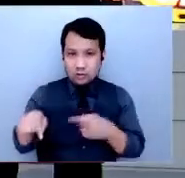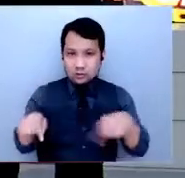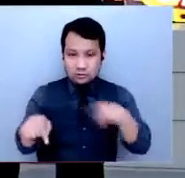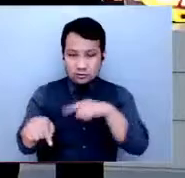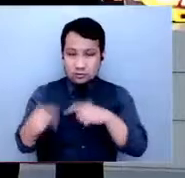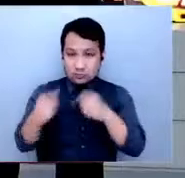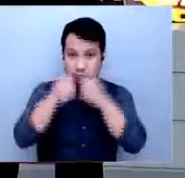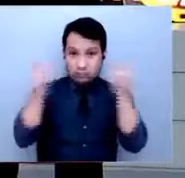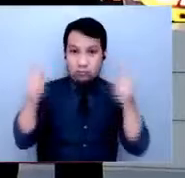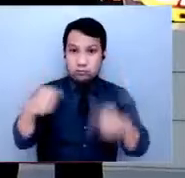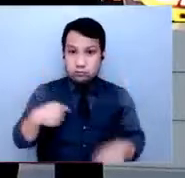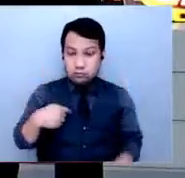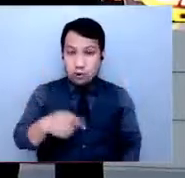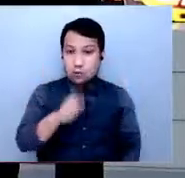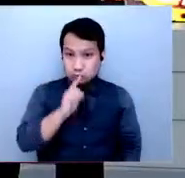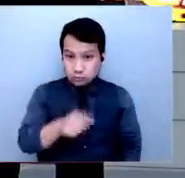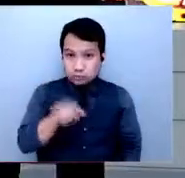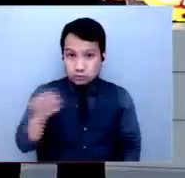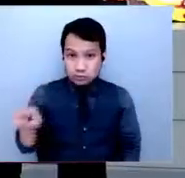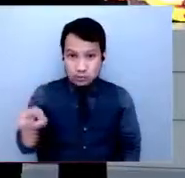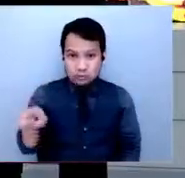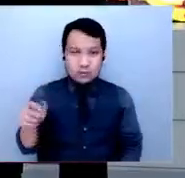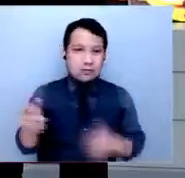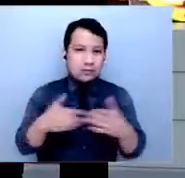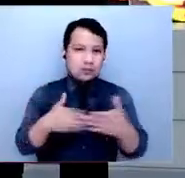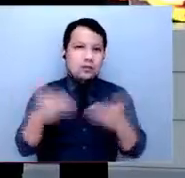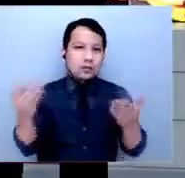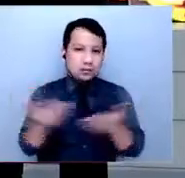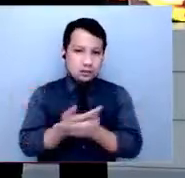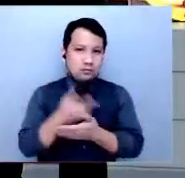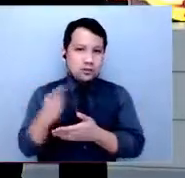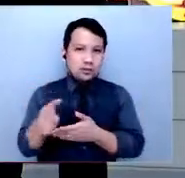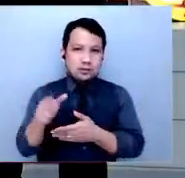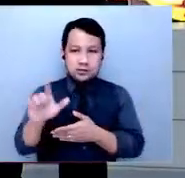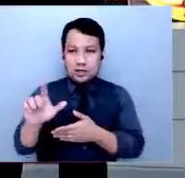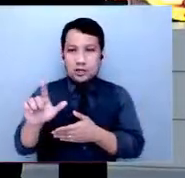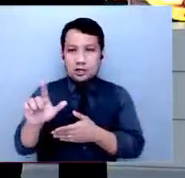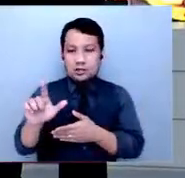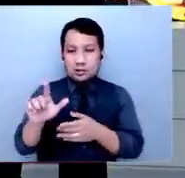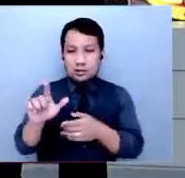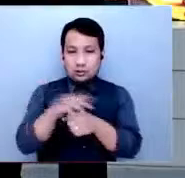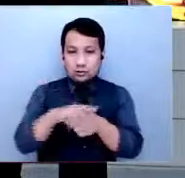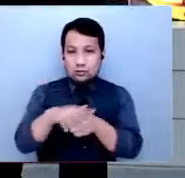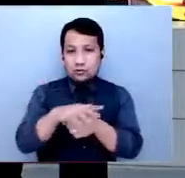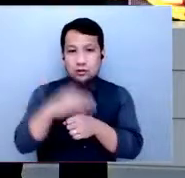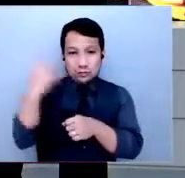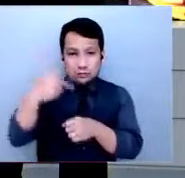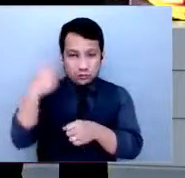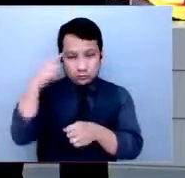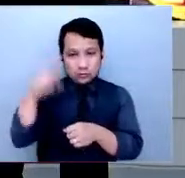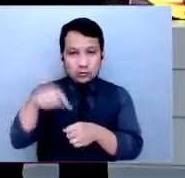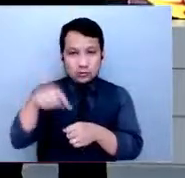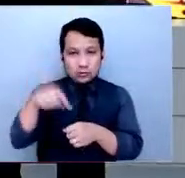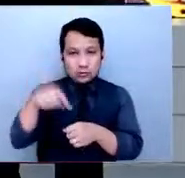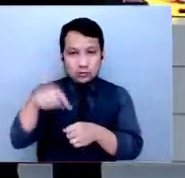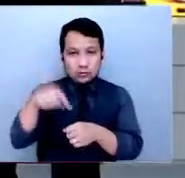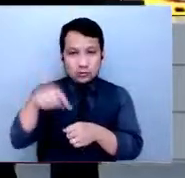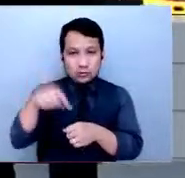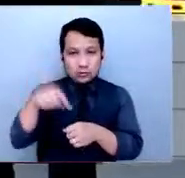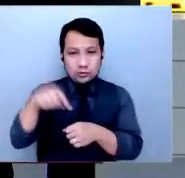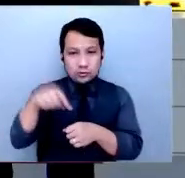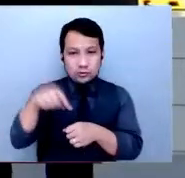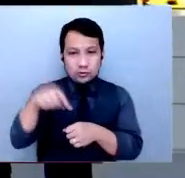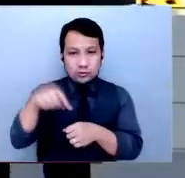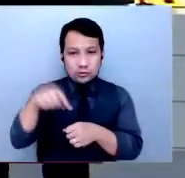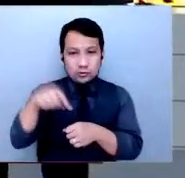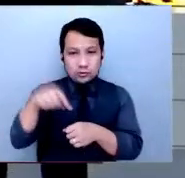ito, pero ito ay bagay na hindi naman bago sa lokal na politika kung saan nagmula ang mga Duterte. Ito rin ang binitawang